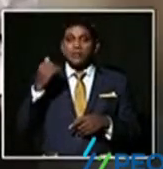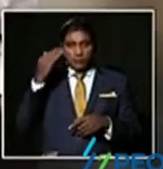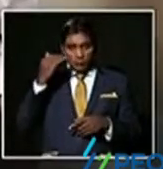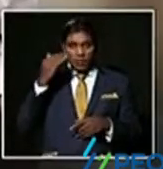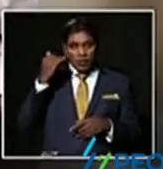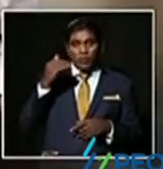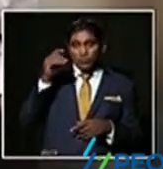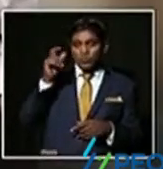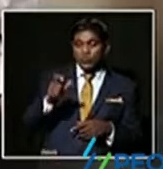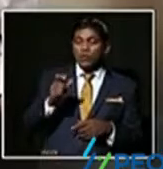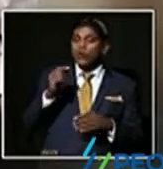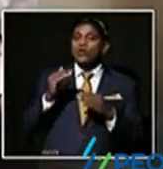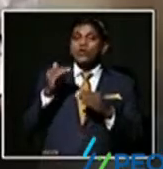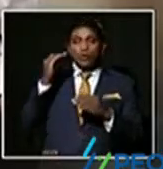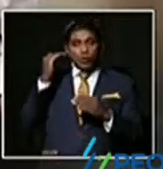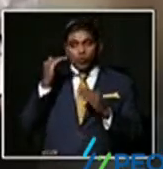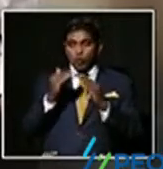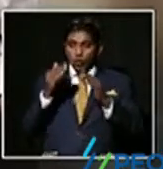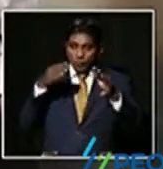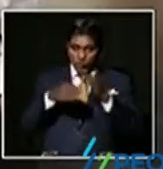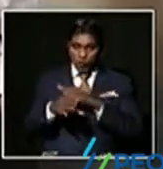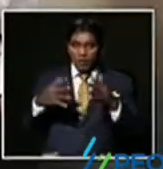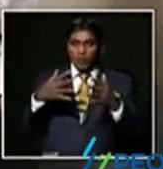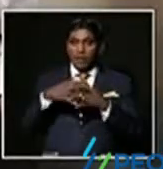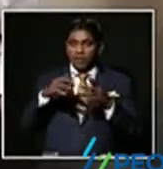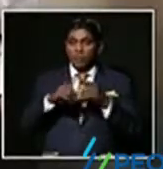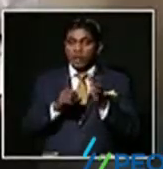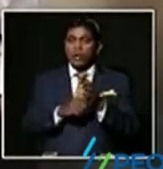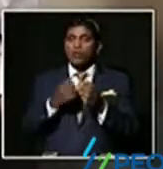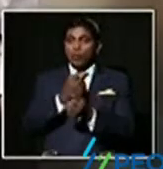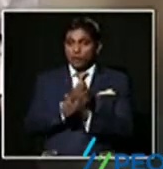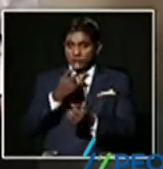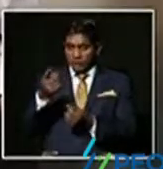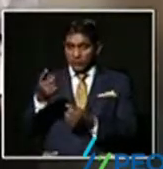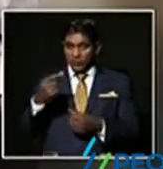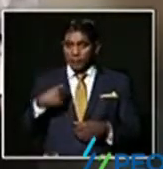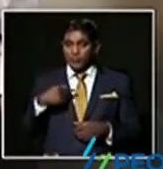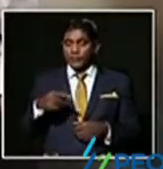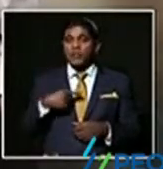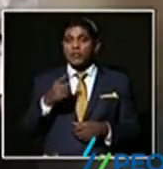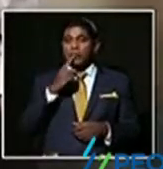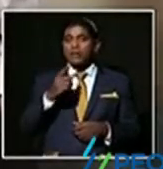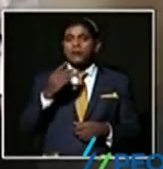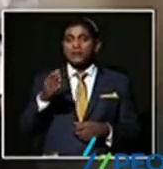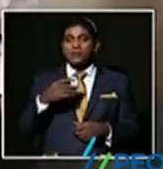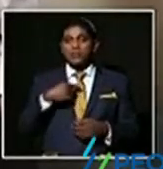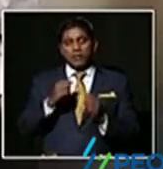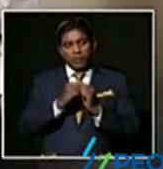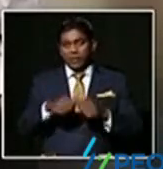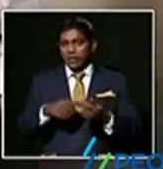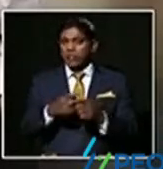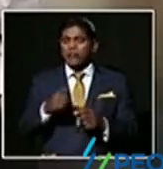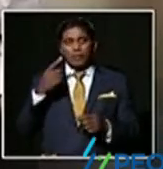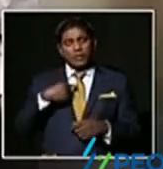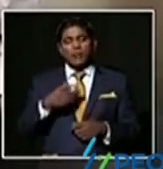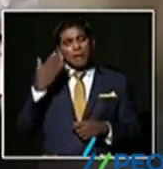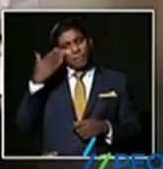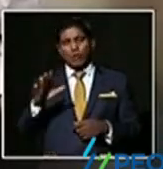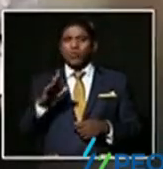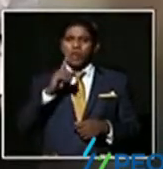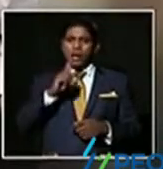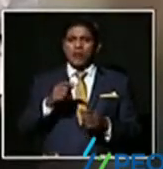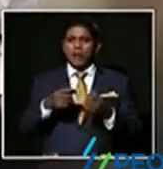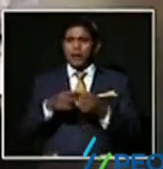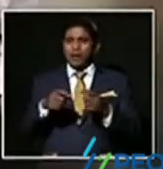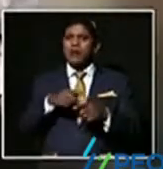කාන්තාවකගේ නිවසේදී වැලිකඩ පොලිසිය පාර්ලිමේන්තු පොලිසිය එතන මිය කියලා තියෙනවා. අපි හිතන මරලා දැම්ම කියලා. පොලිසිය කටයුතු කරගෙන යනවා අගවතුමා. ප්‍රශ්නයක් නැහැ. නමුත් දැන් මම ඉල්ලීම